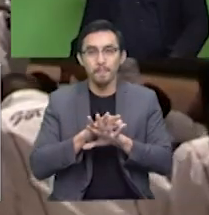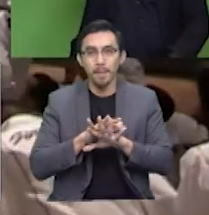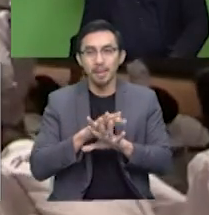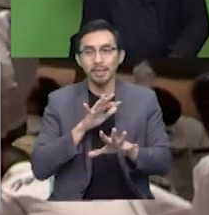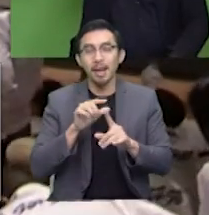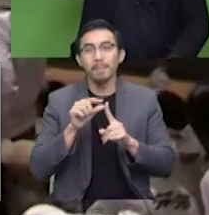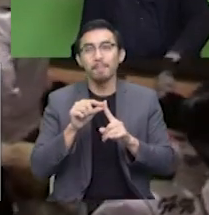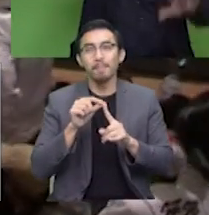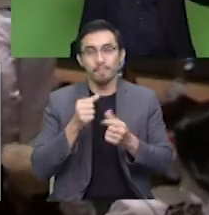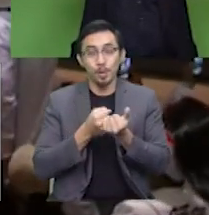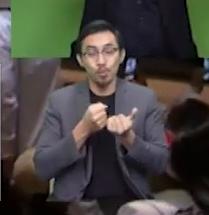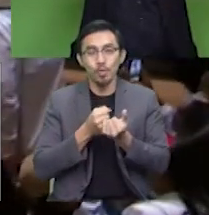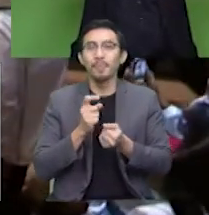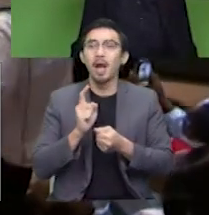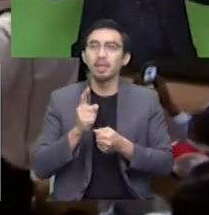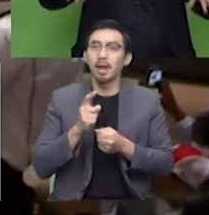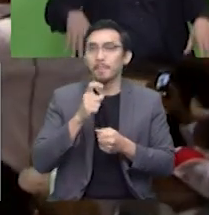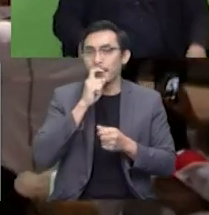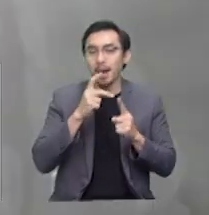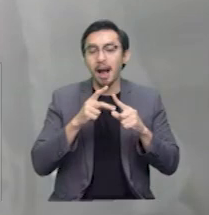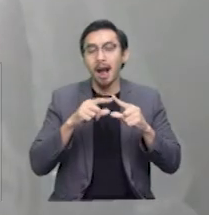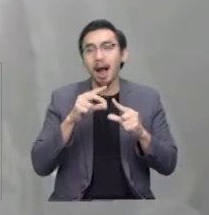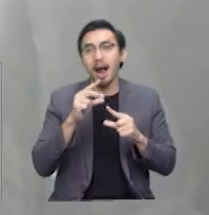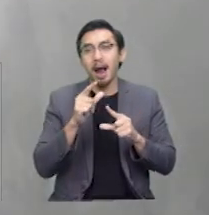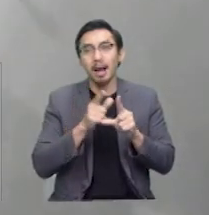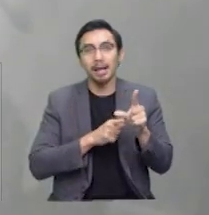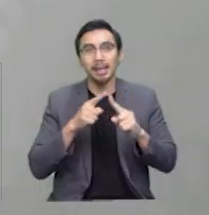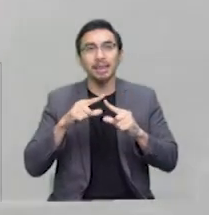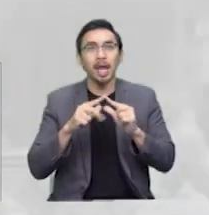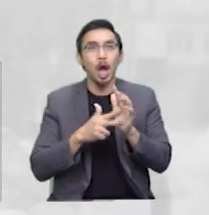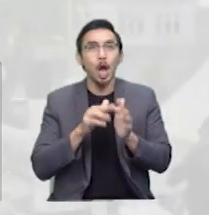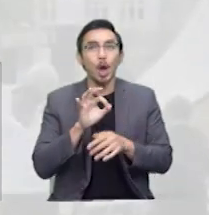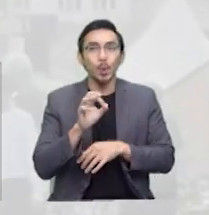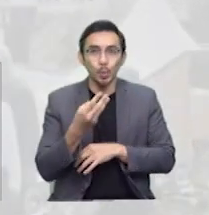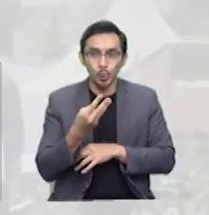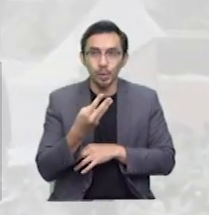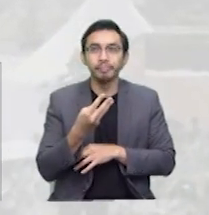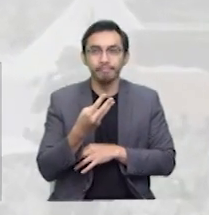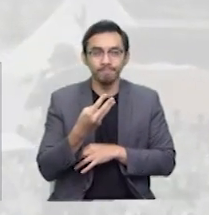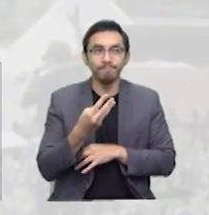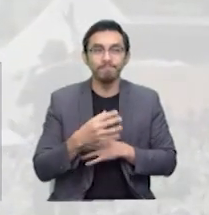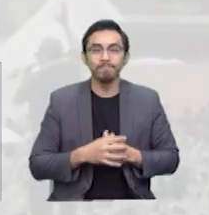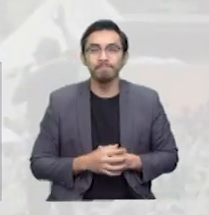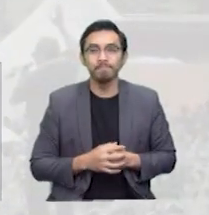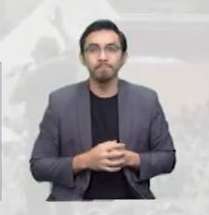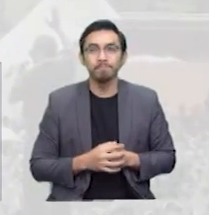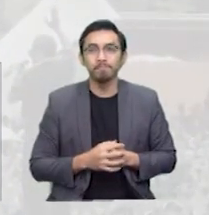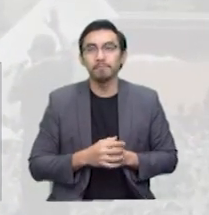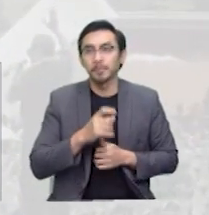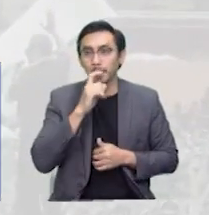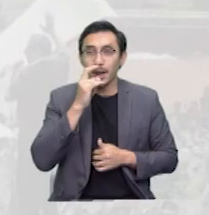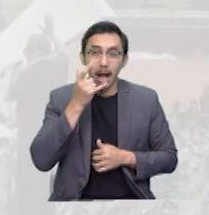dan Ketua Umum Partai Hanura, Usman Sabtaodang. Dalam orasinya di hadapan ribuan relawan, Ganjar menyampaikan